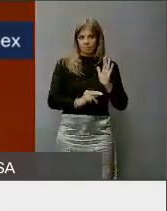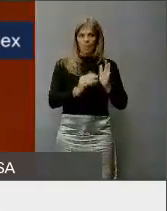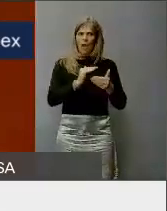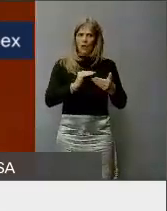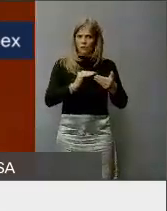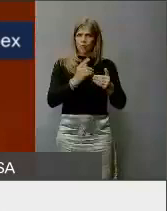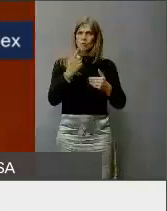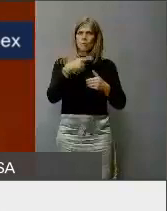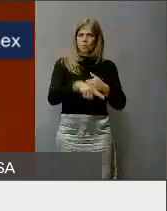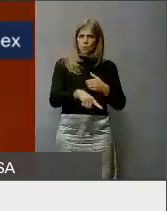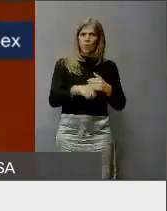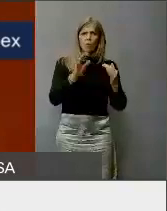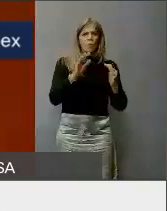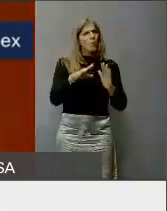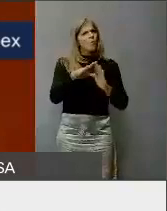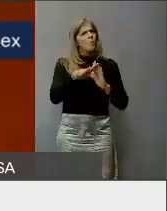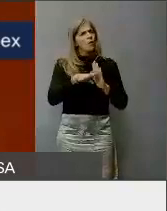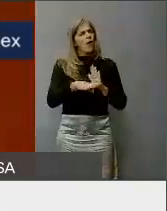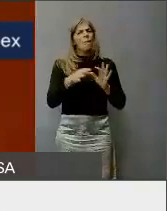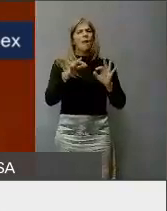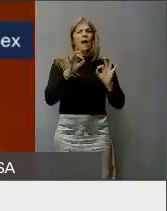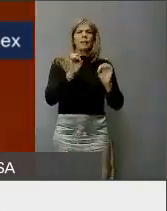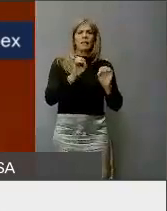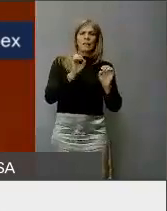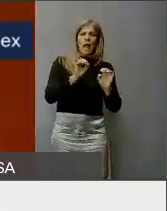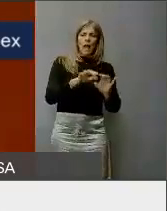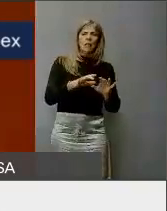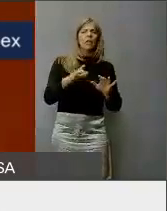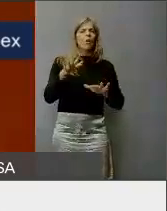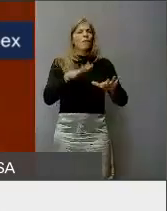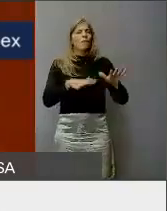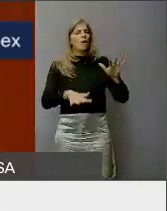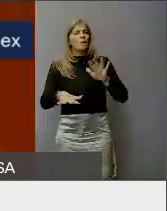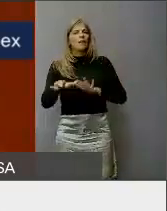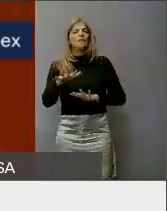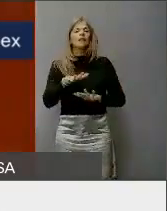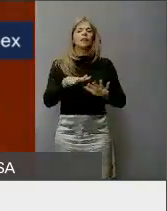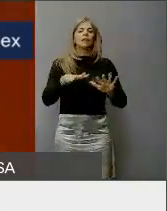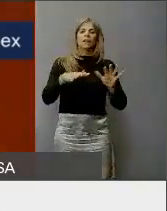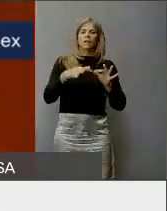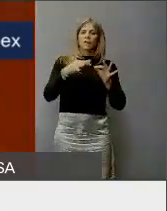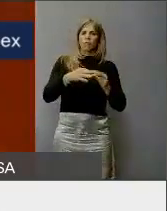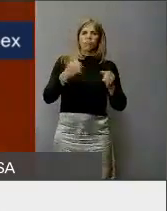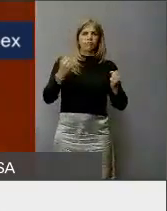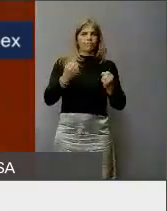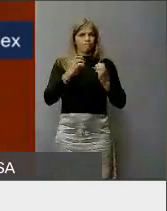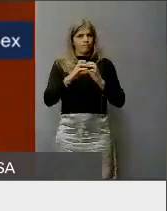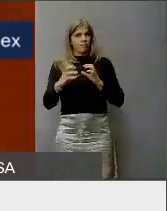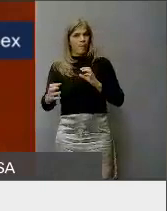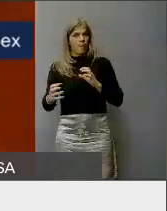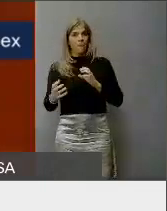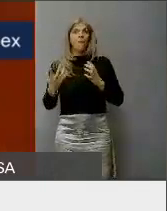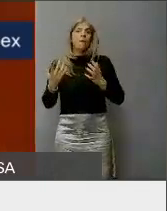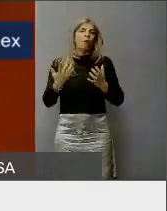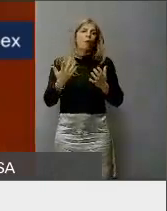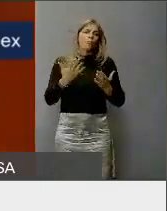formativo che naturalmente progettuale nel pieno rispetto della reciproca autonomia giuridica